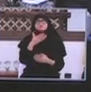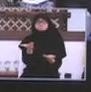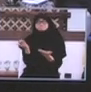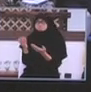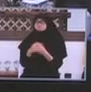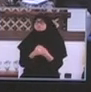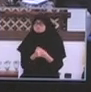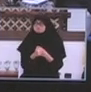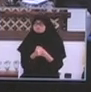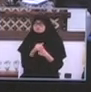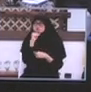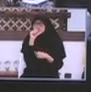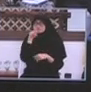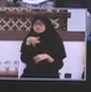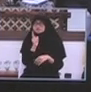Enak ora?